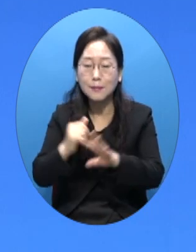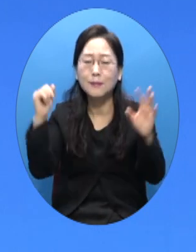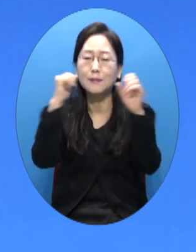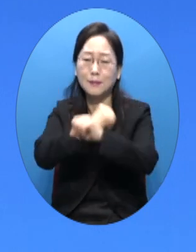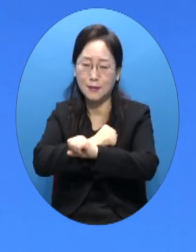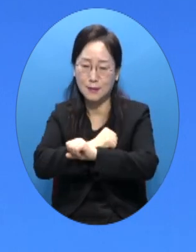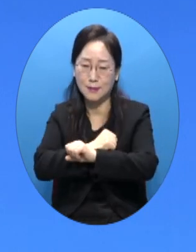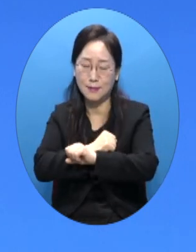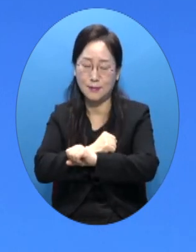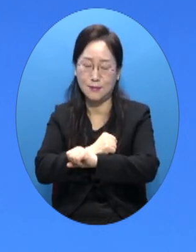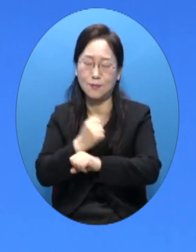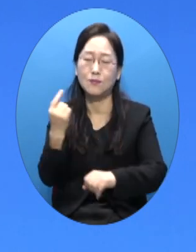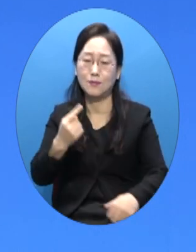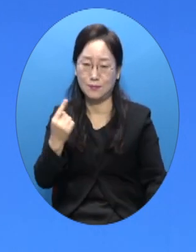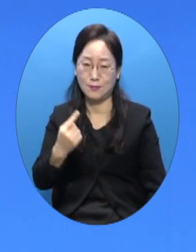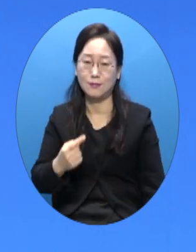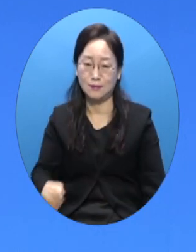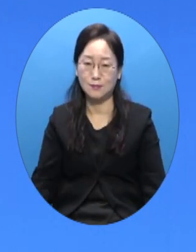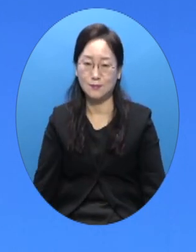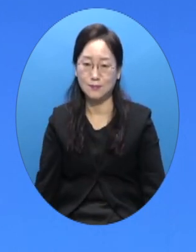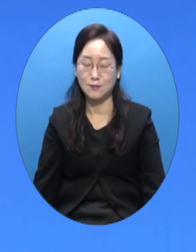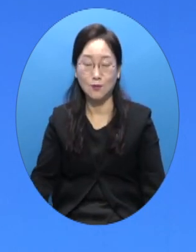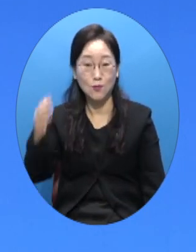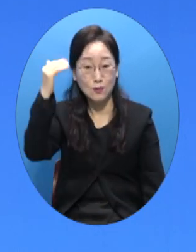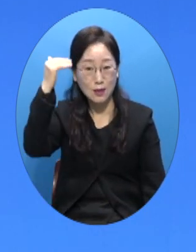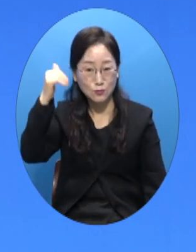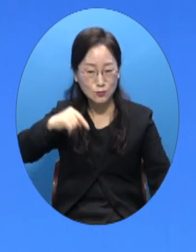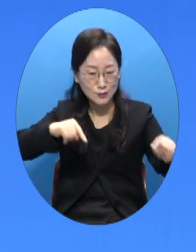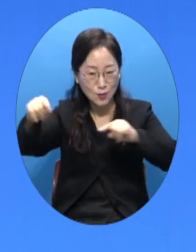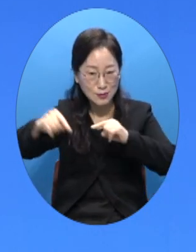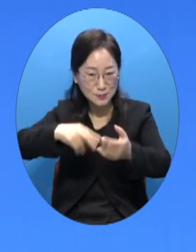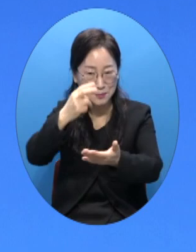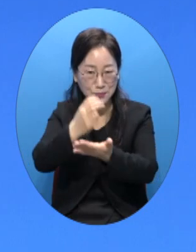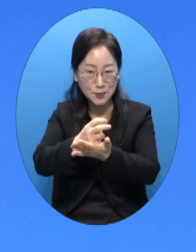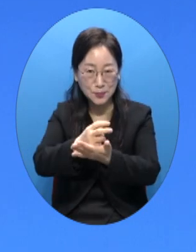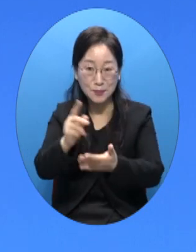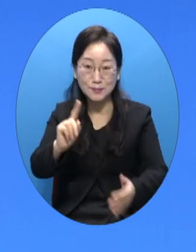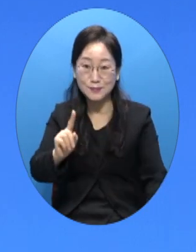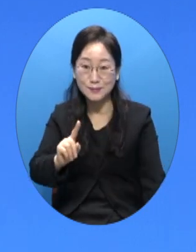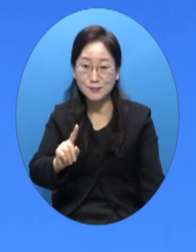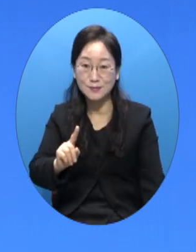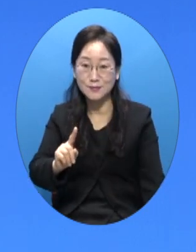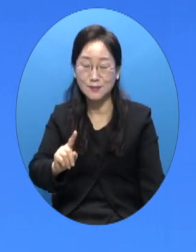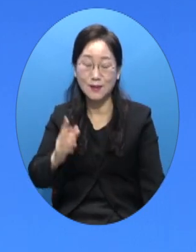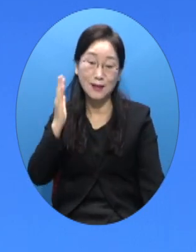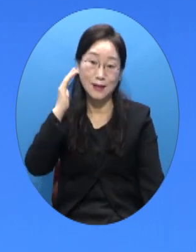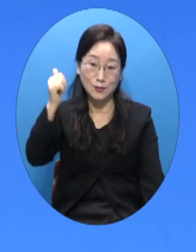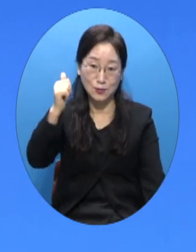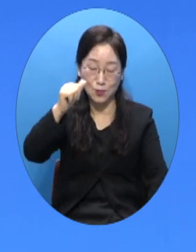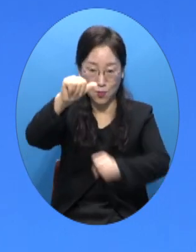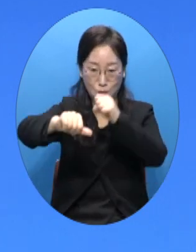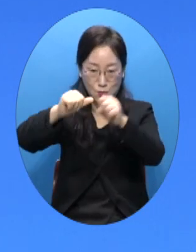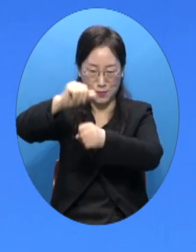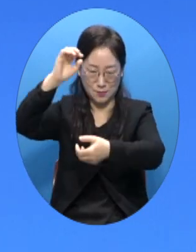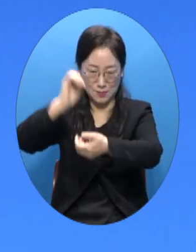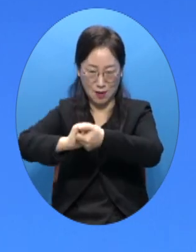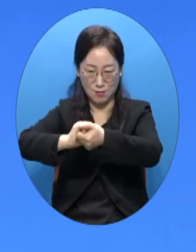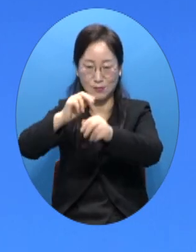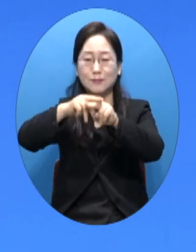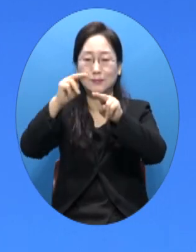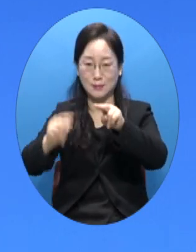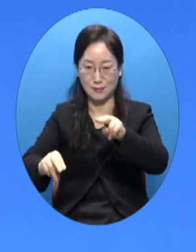수도 있습니다 우리나라 정치제도는 대통령기 5년 담임입니다